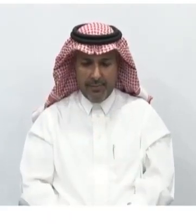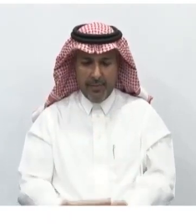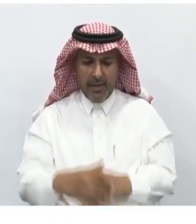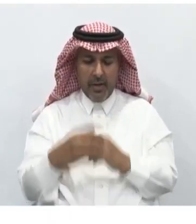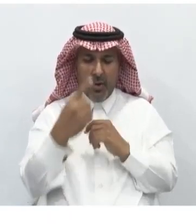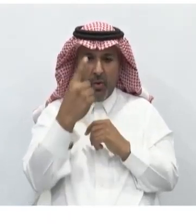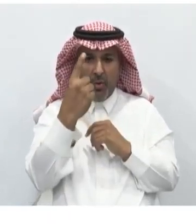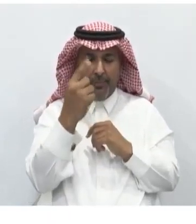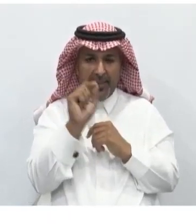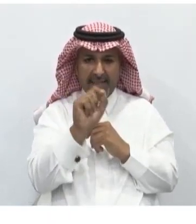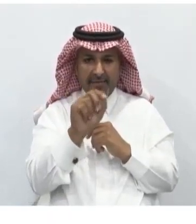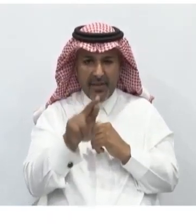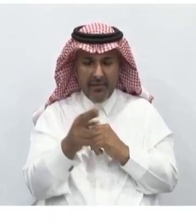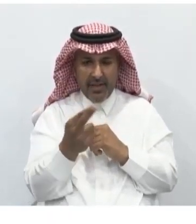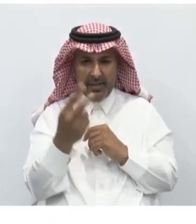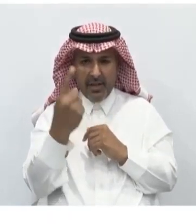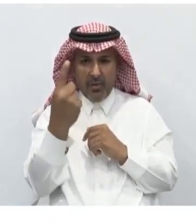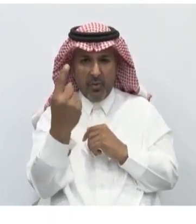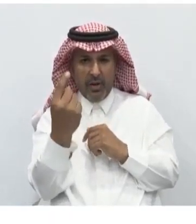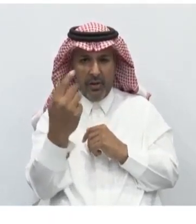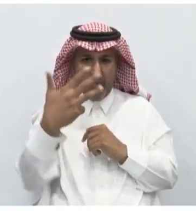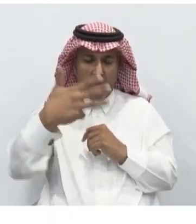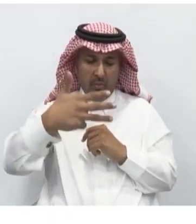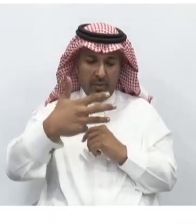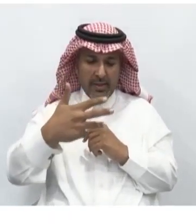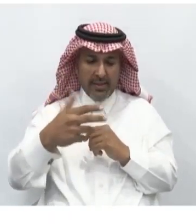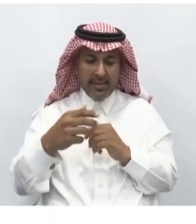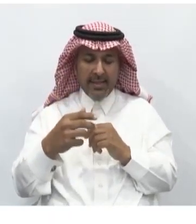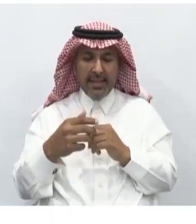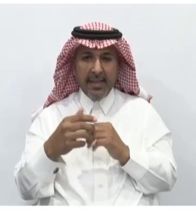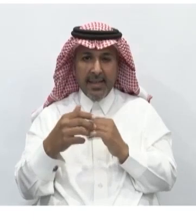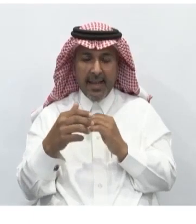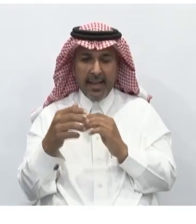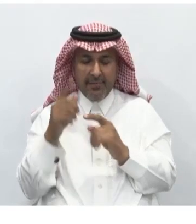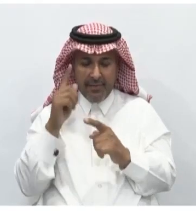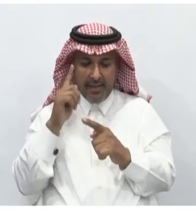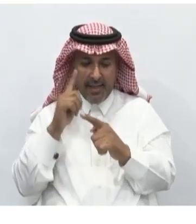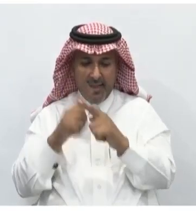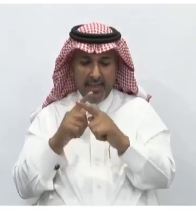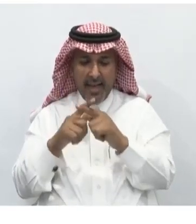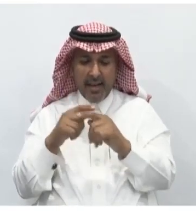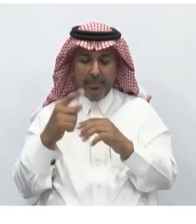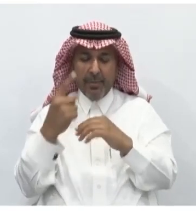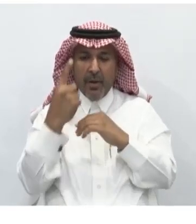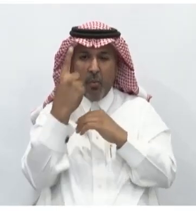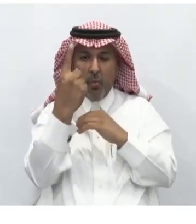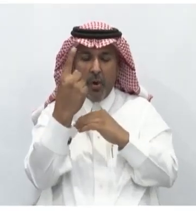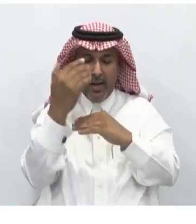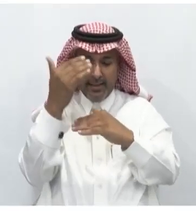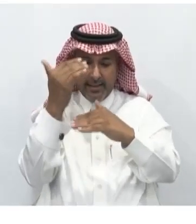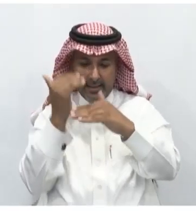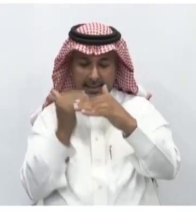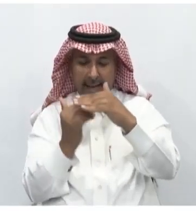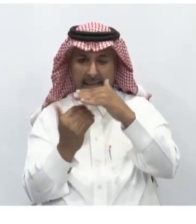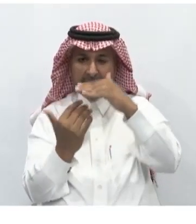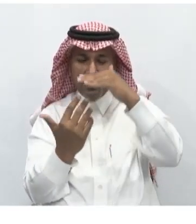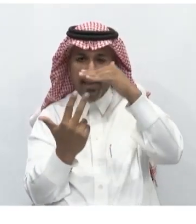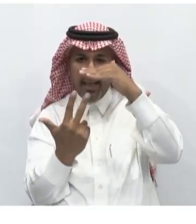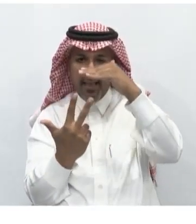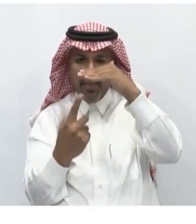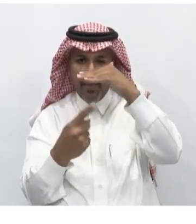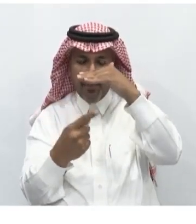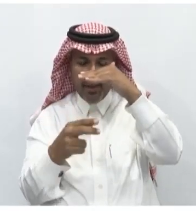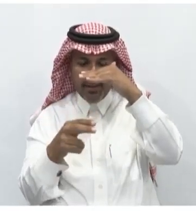91 من 100 جرام من الماء. لدينا هنا مقلوب الكتلة المولية. نقسم ثم نضرب سيعطيني الناتج